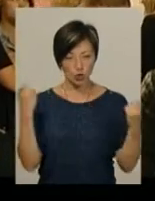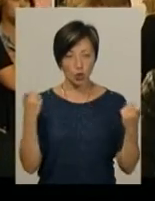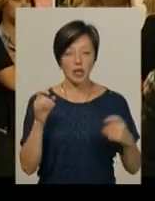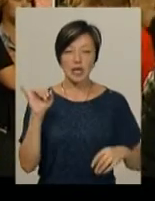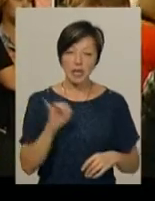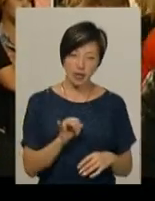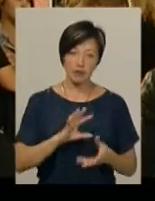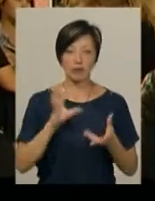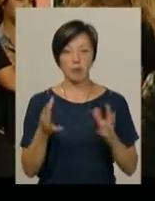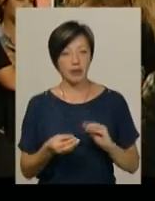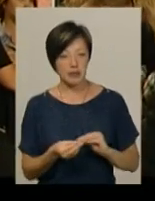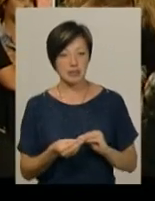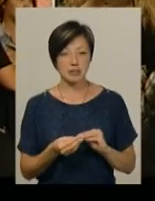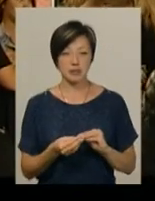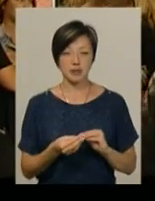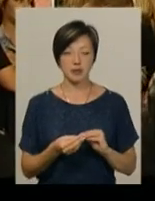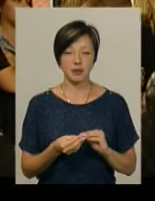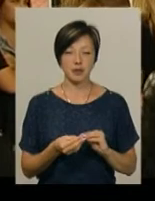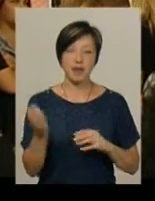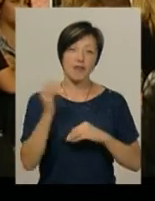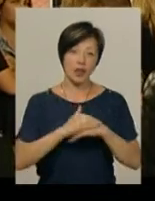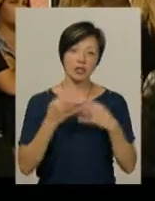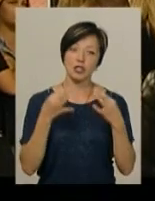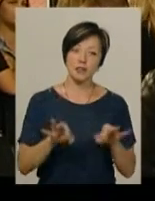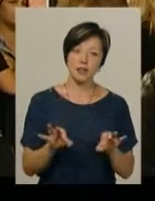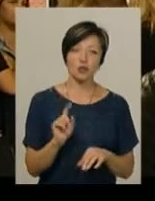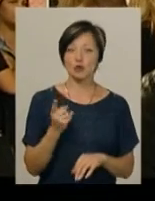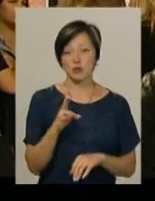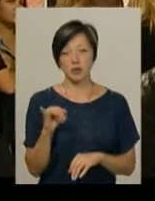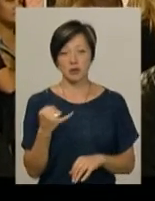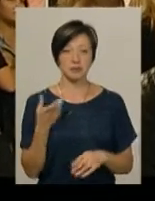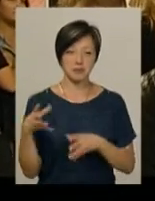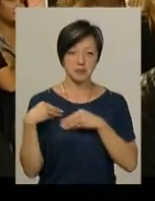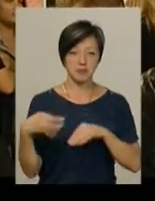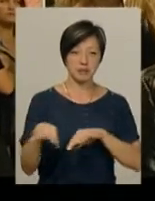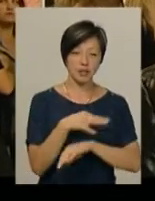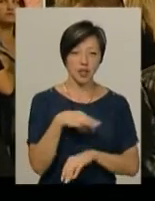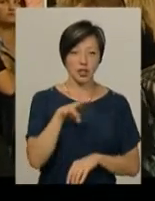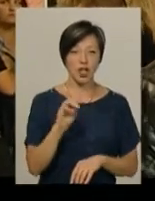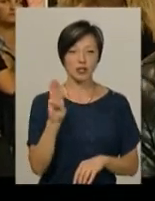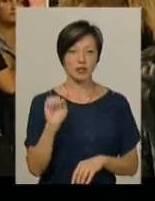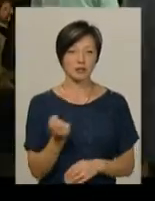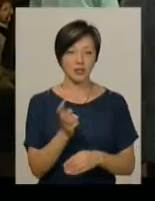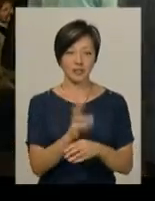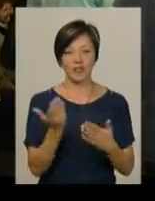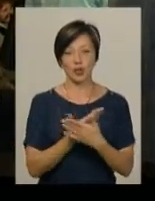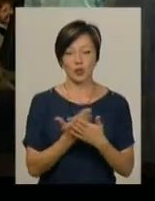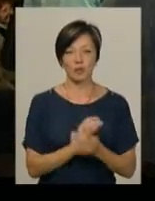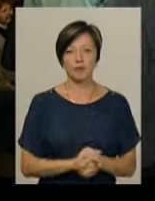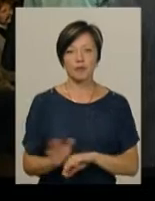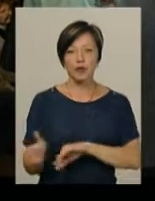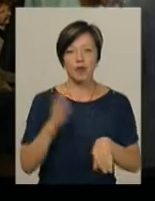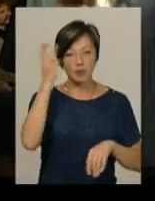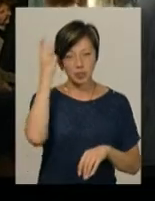в принципі, вечір вільний, чому ні? Взяв дружину, тещу і прийшли в кіно. Хмельничанка